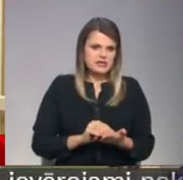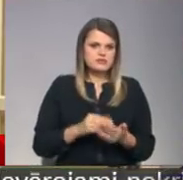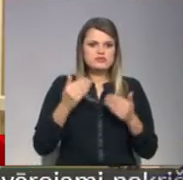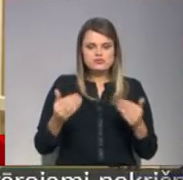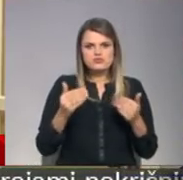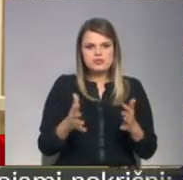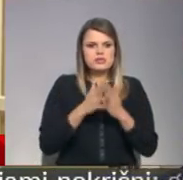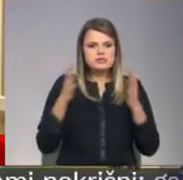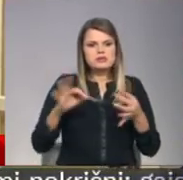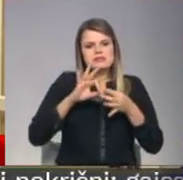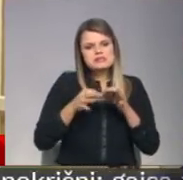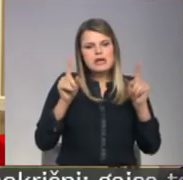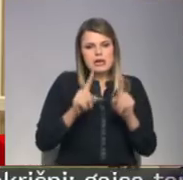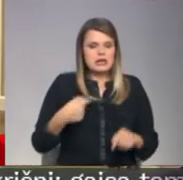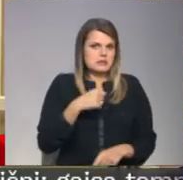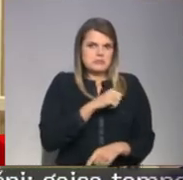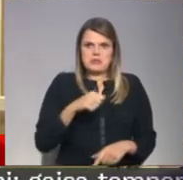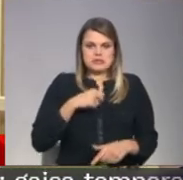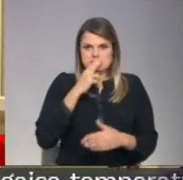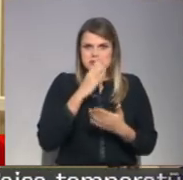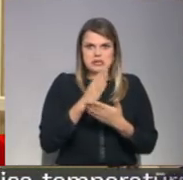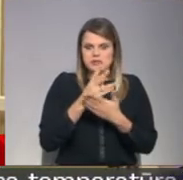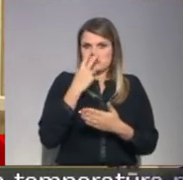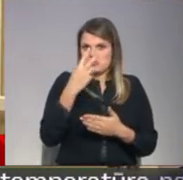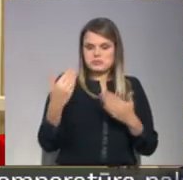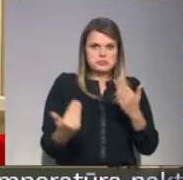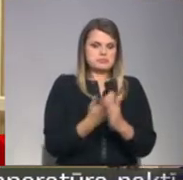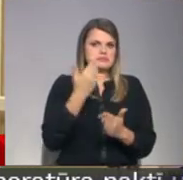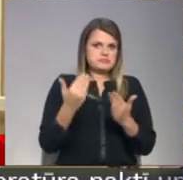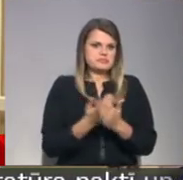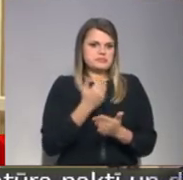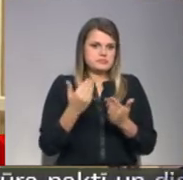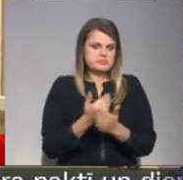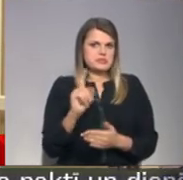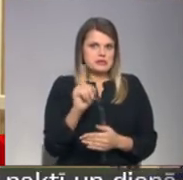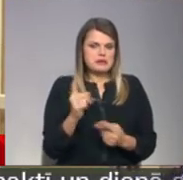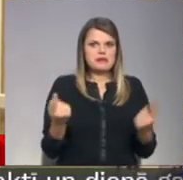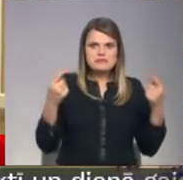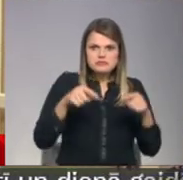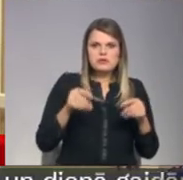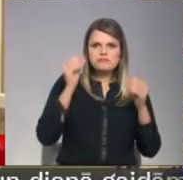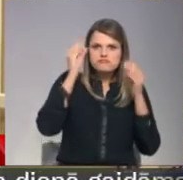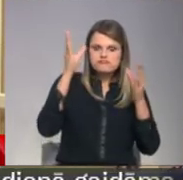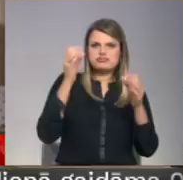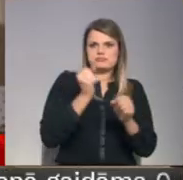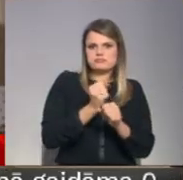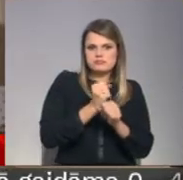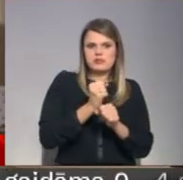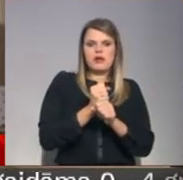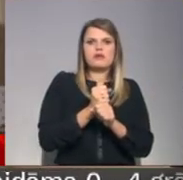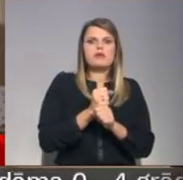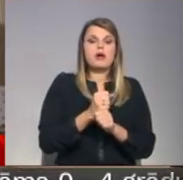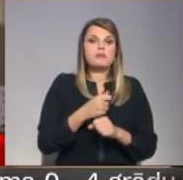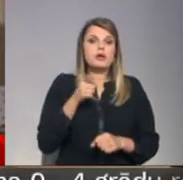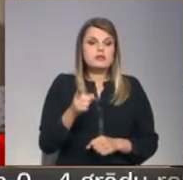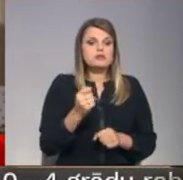ir daudz nianses, ko es, piemēram, neesam redzējis, arī daudz lietas tādas. Visu laiku es provincijai, var teikt, strādājot. Tos darbus, ko